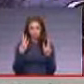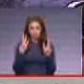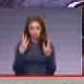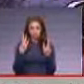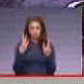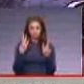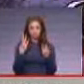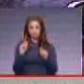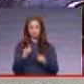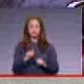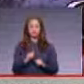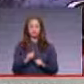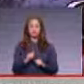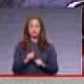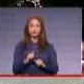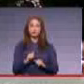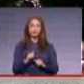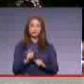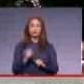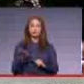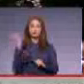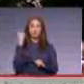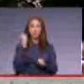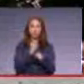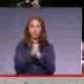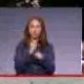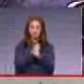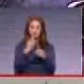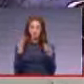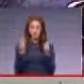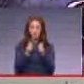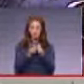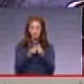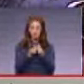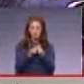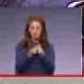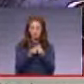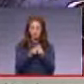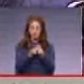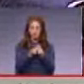كان يترأسها والدي ممدوح الليثي رحمة الله طبعًا عليه. طبعًا. مسلسل